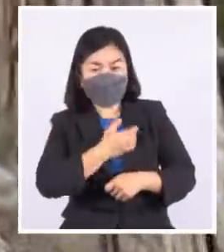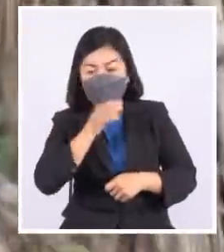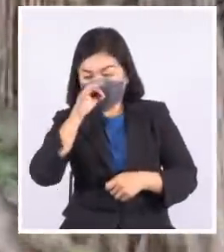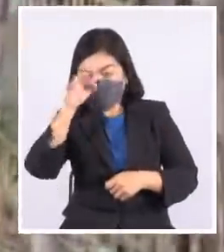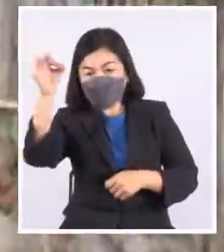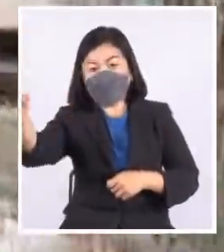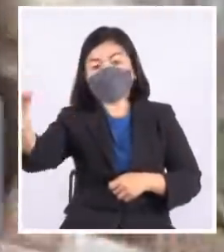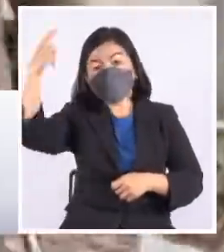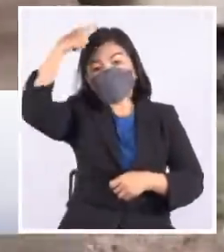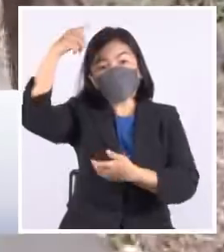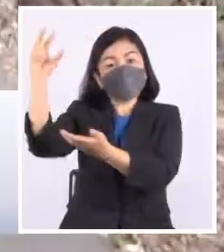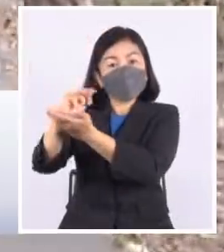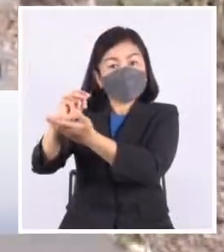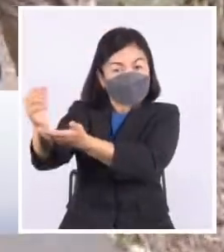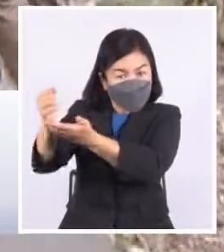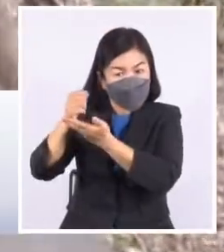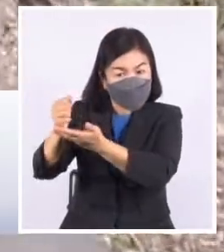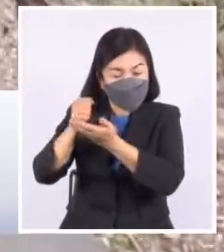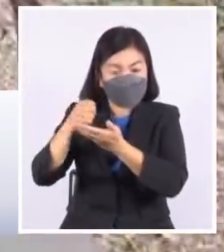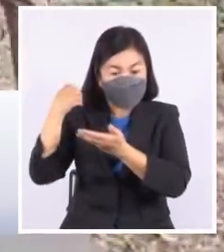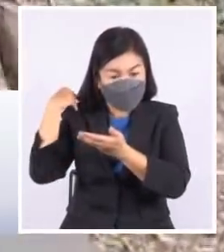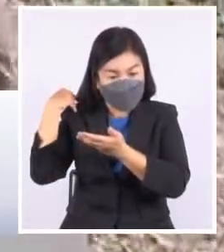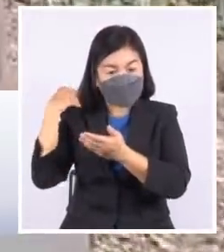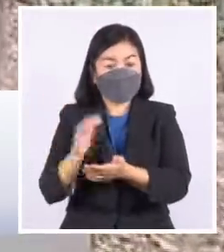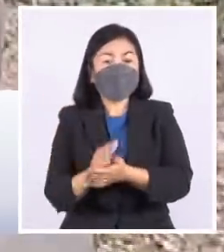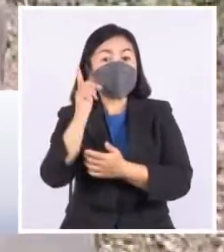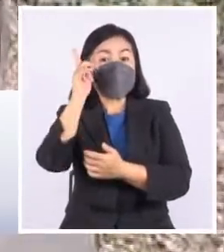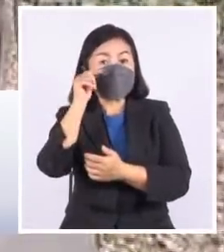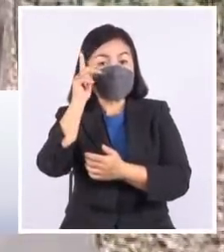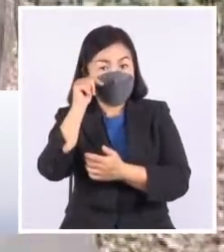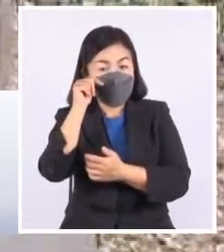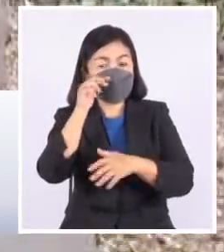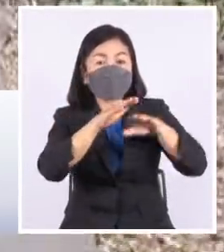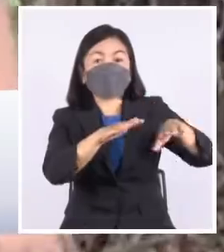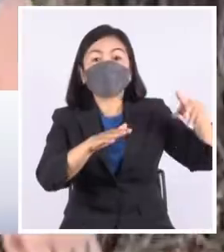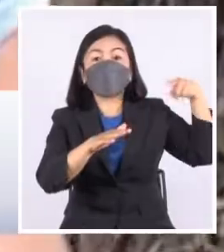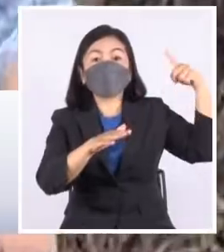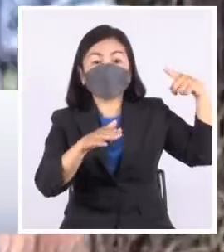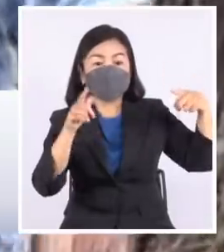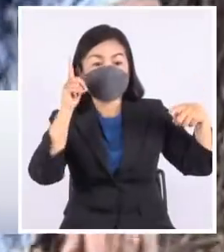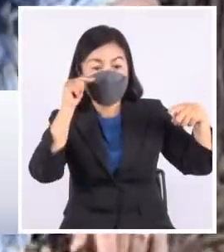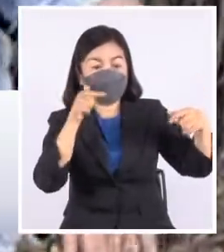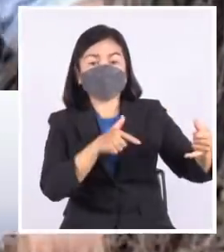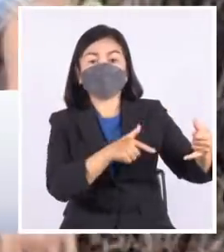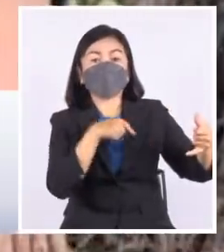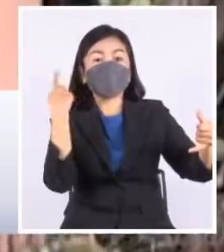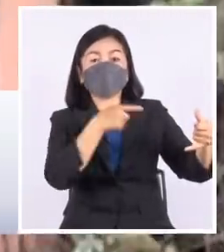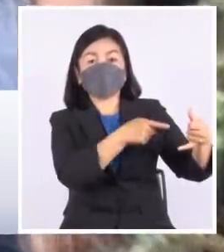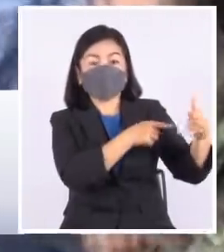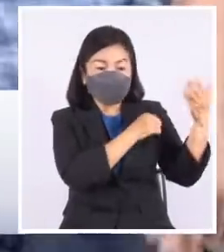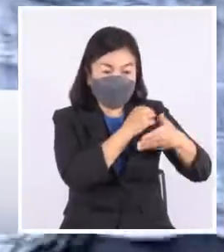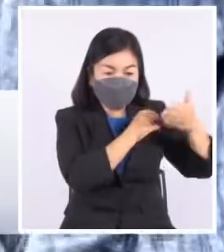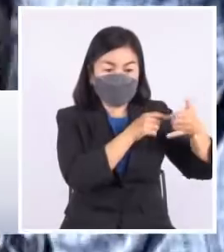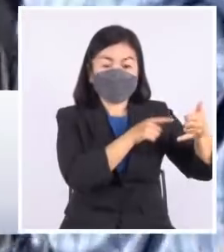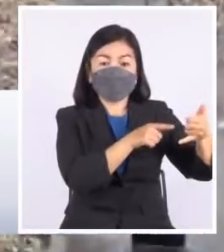อกว่าช่วยมาดําเนินการช่วยเหลือหน่อยนี่นะครับเนี่ยแม่ของนางสาวเอนะครับผู้หญิงคนนี้นางสาวเอก็นามสมมุติเนี่ยได้โทรศัพท์ไปหาคุณ